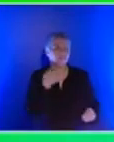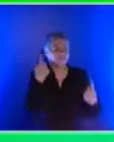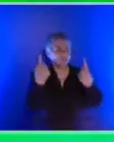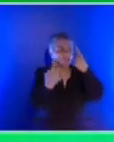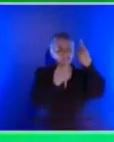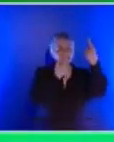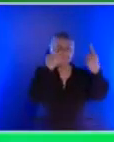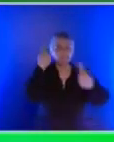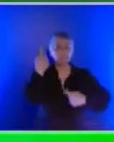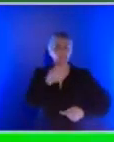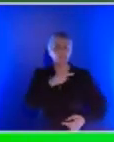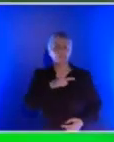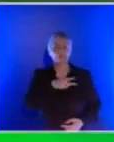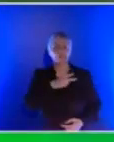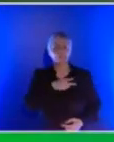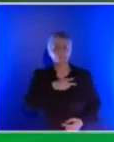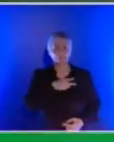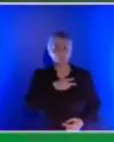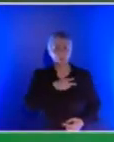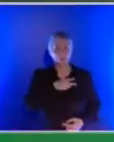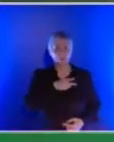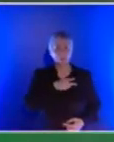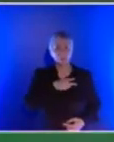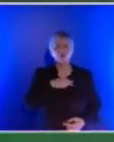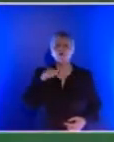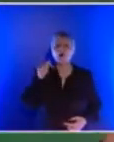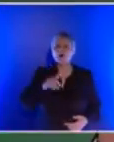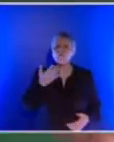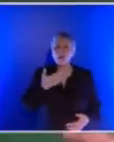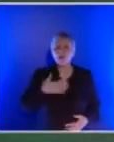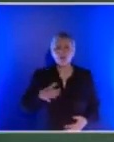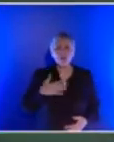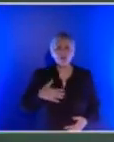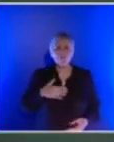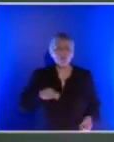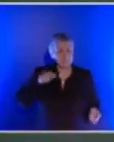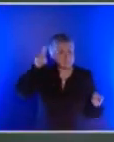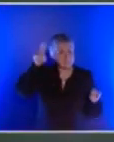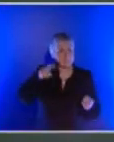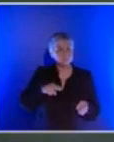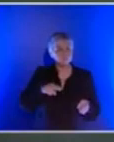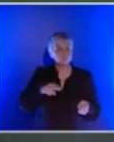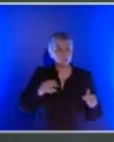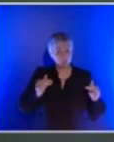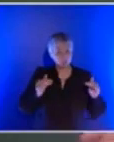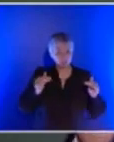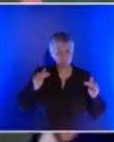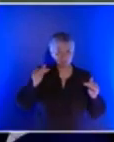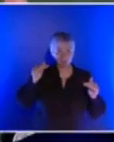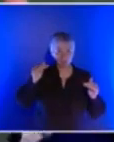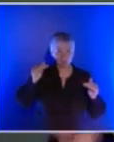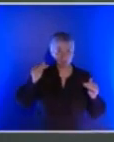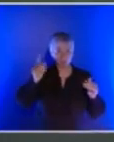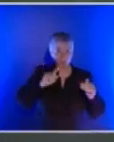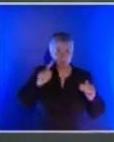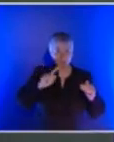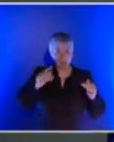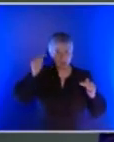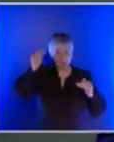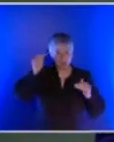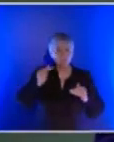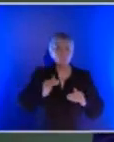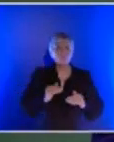πράγμα που μειώνει τις ανισότητες είναι το κοινωνικό κράτος. Το κοινωνικό κράτος είναι τέσσερα πράγματα. Όπως ξέρετε, υγεία, παιδεία, πρόνοια